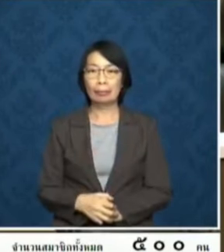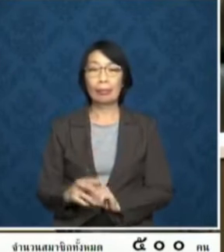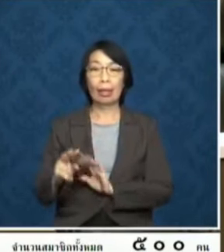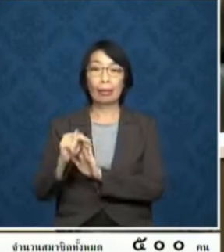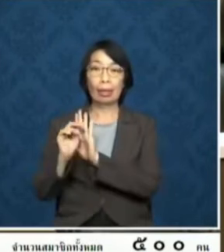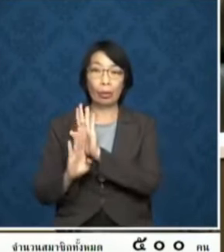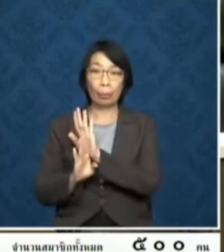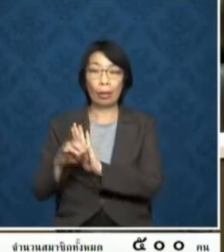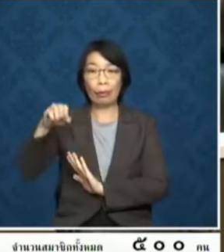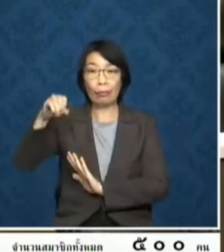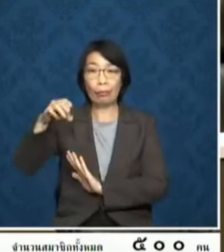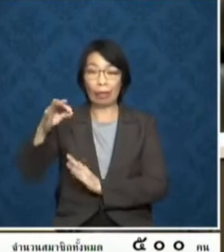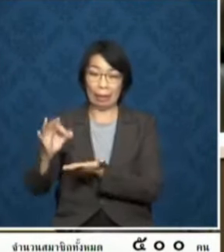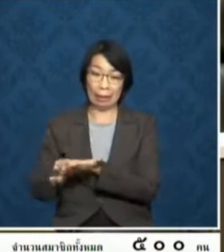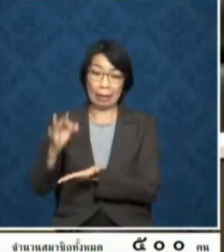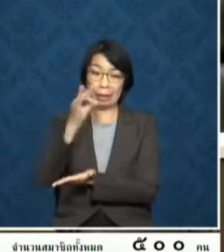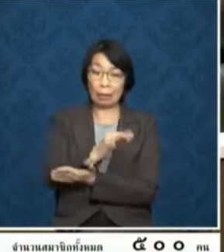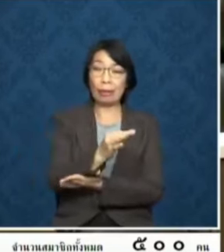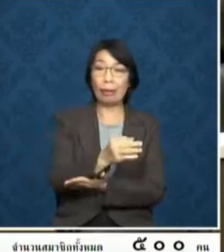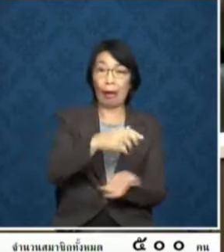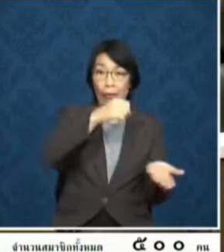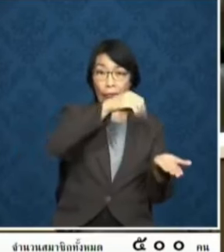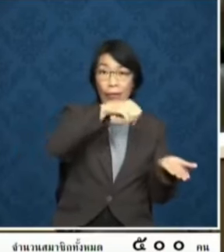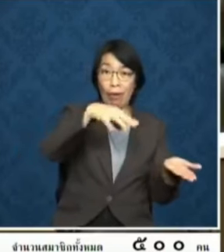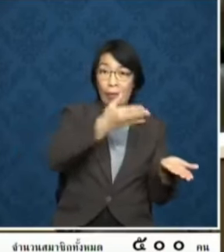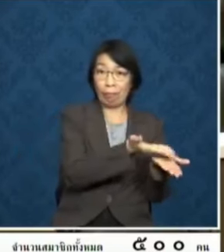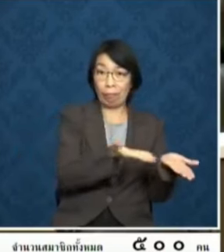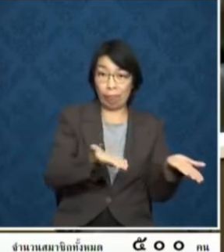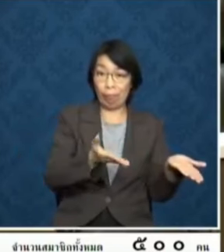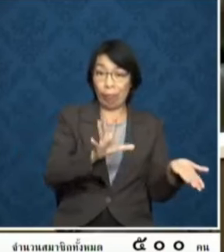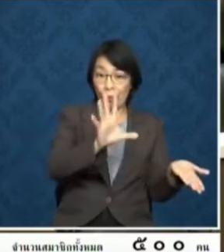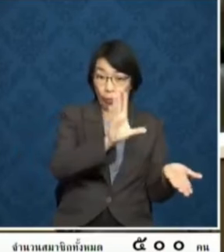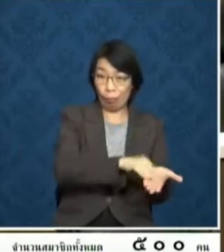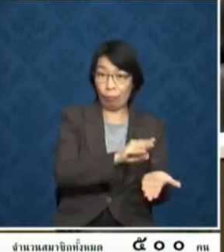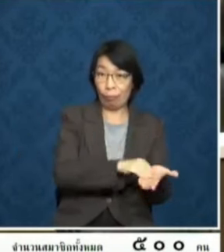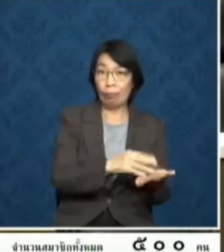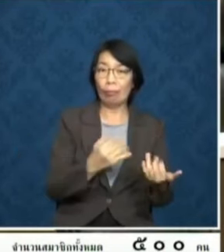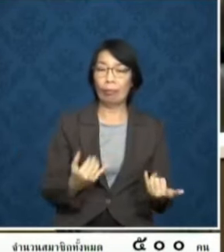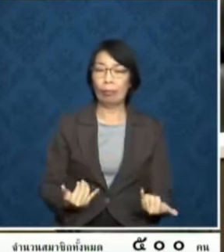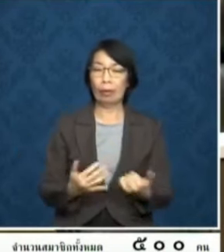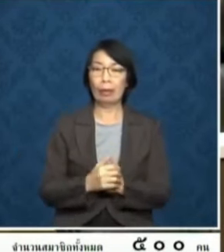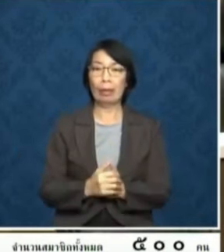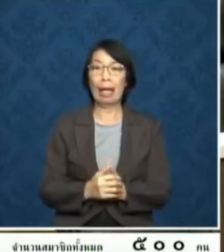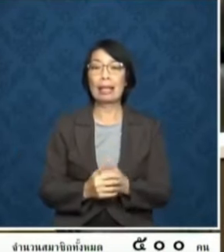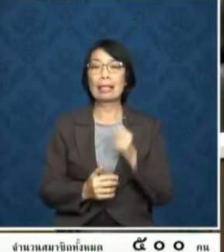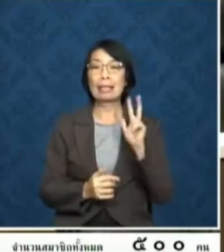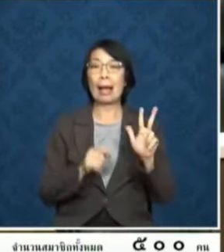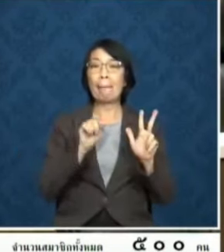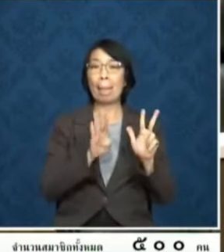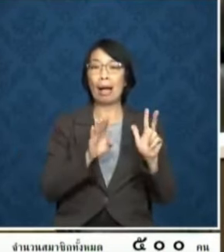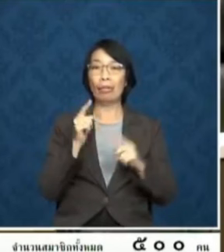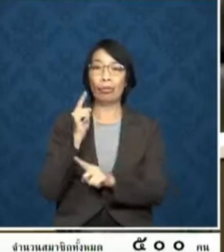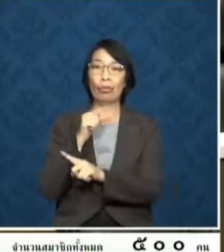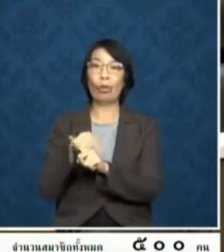นรับซื้อไฟฟ้าจากโซลาร์ฟาร์มนะคะถ้าในช่วงเวลาดังกล่าวณปัจจุบันเนี่ยอยู่ที่3บาทต่อหน่วย